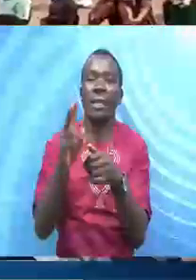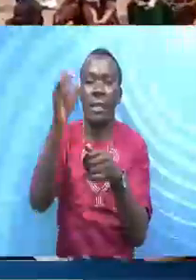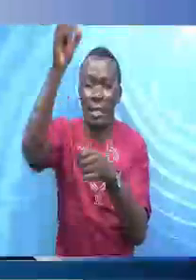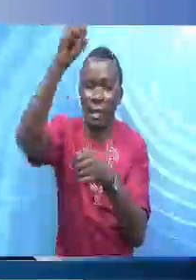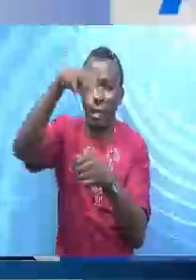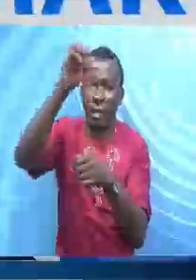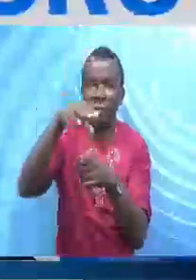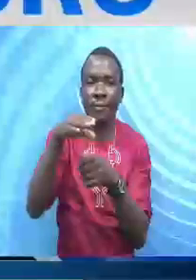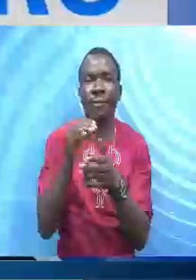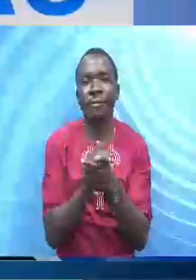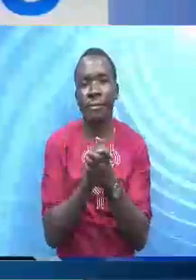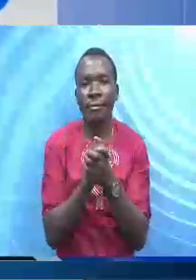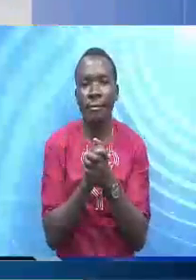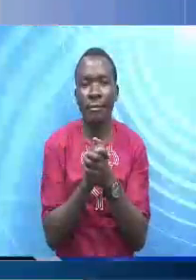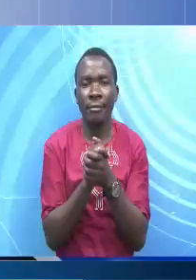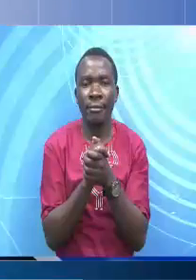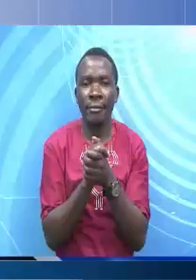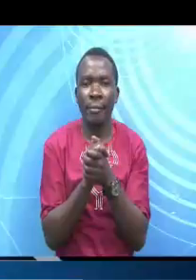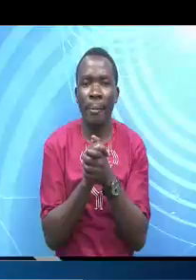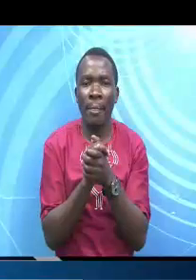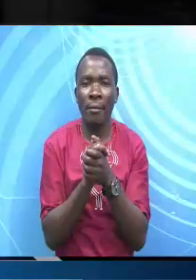Kigali